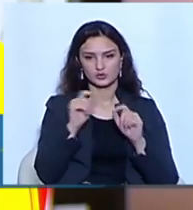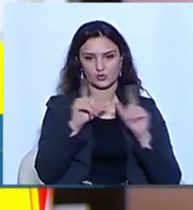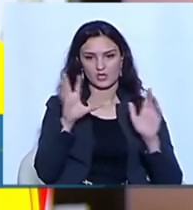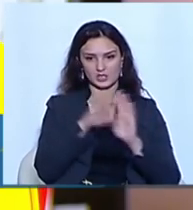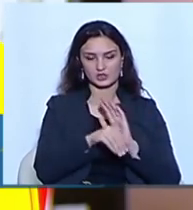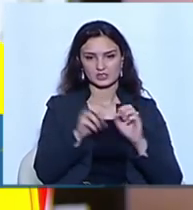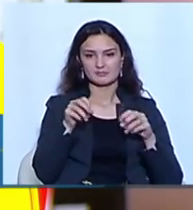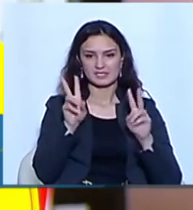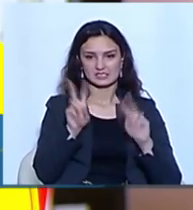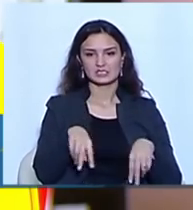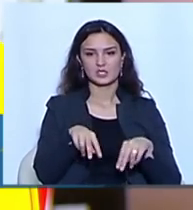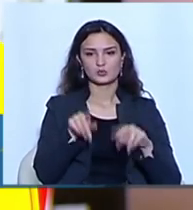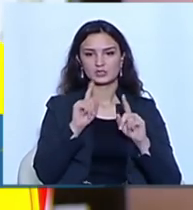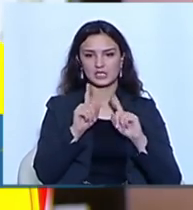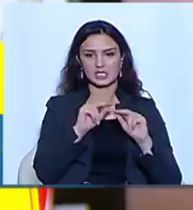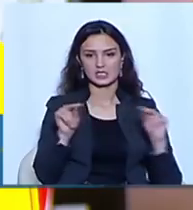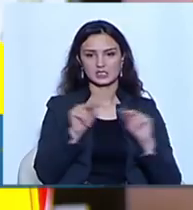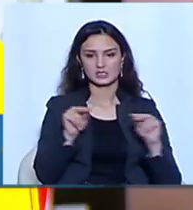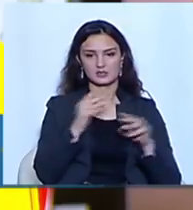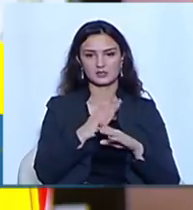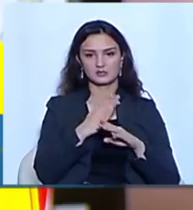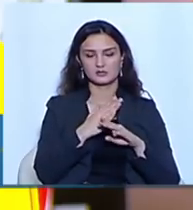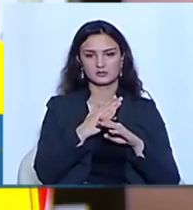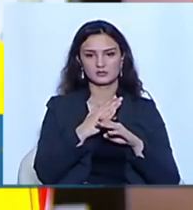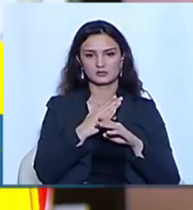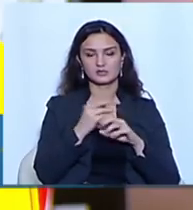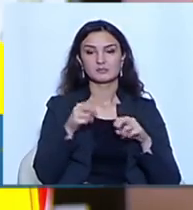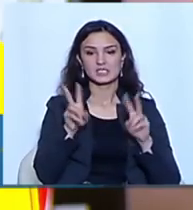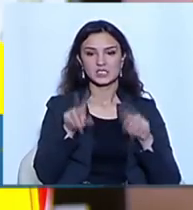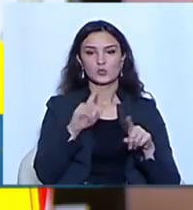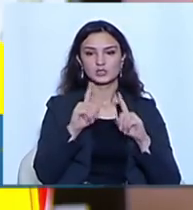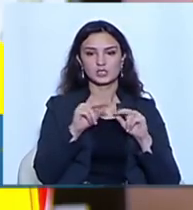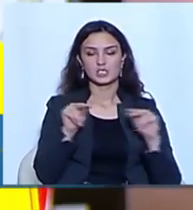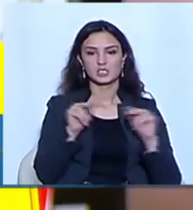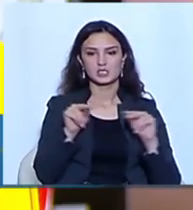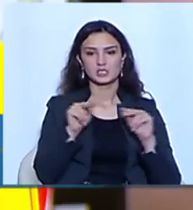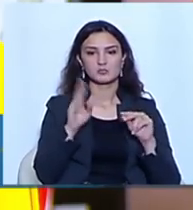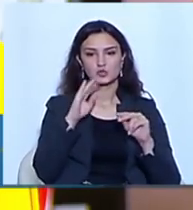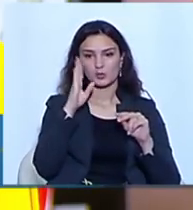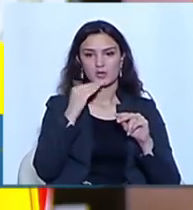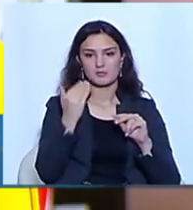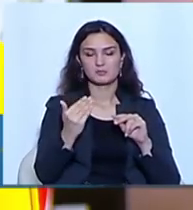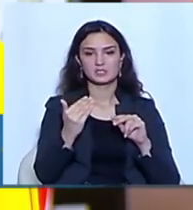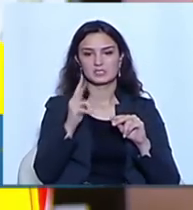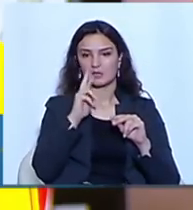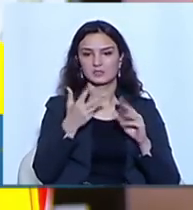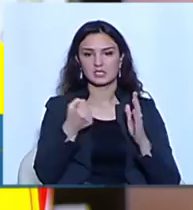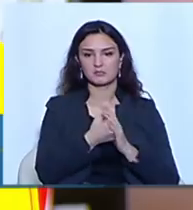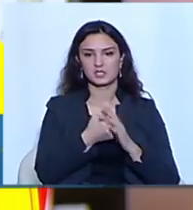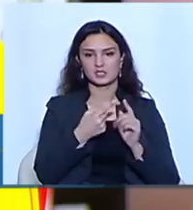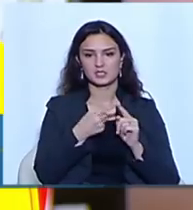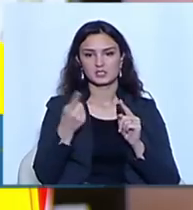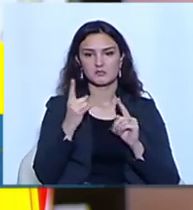სკოლაში სპეციალური ტრენინგია. ფსიქოანალიტიკოსების სპეციალური ტრენინგი მშობლების 3 წლამდე